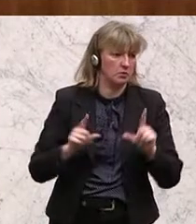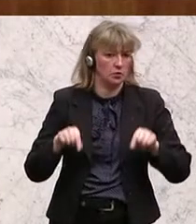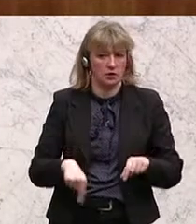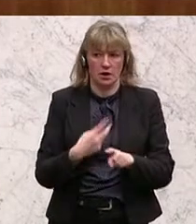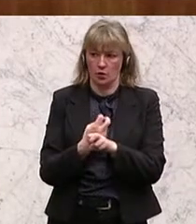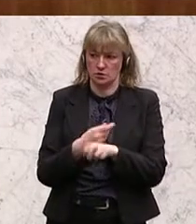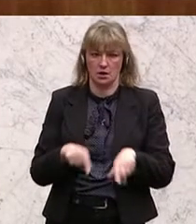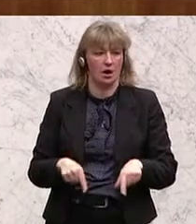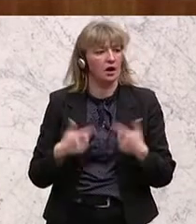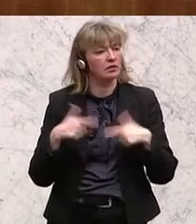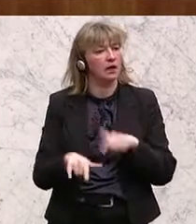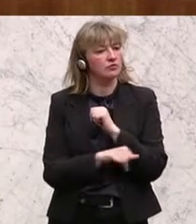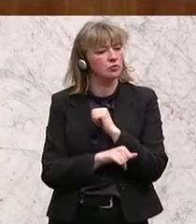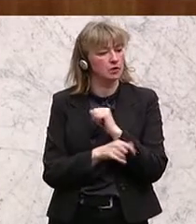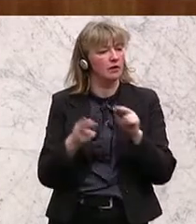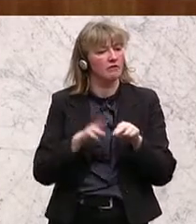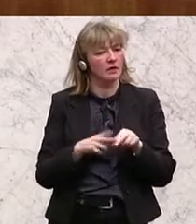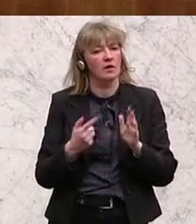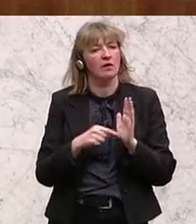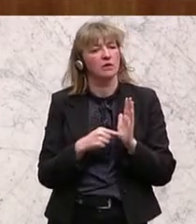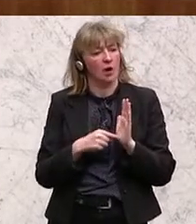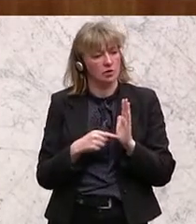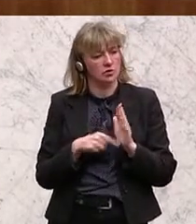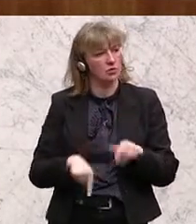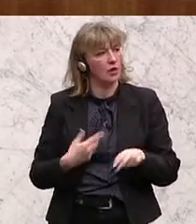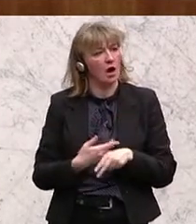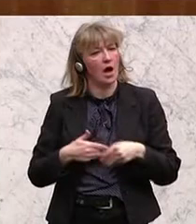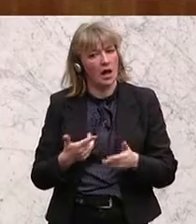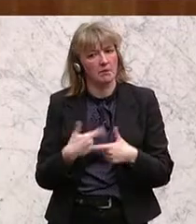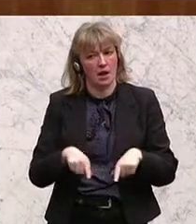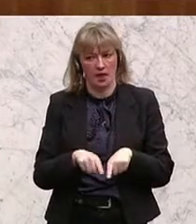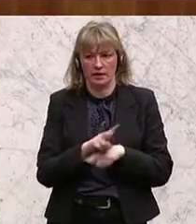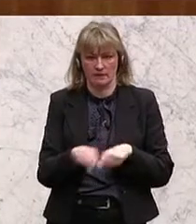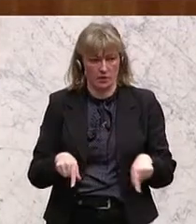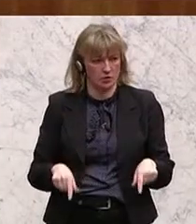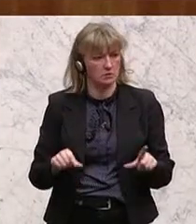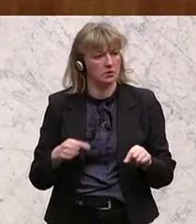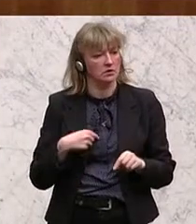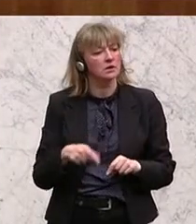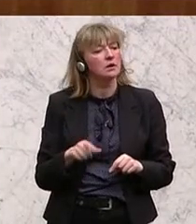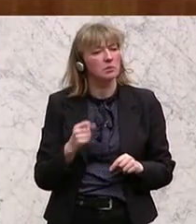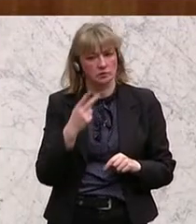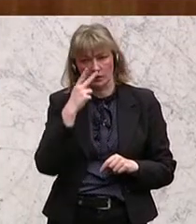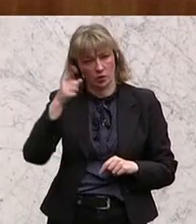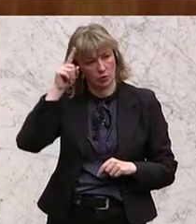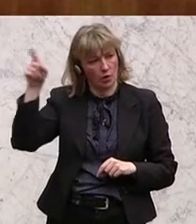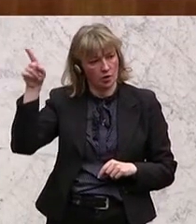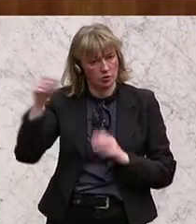in Österreich darf nur studiert werden, wenn auch die Voraussetzungen im Heimatland erfüllt sind. Wir wissen, dass das insbesondere bei den